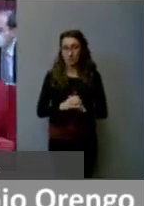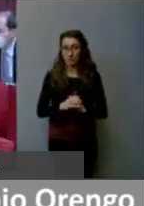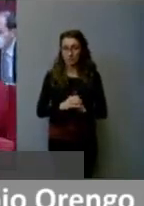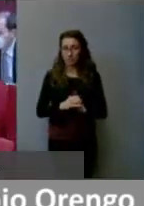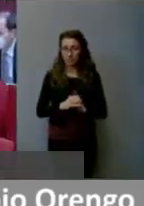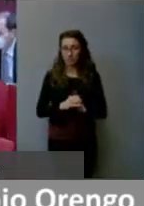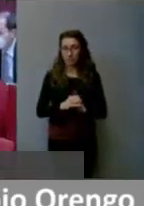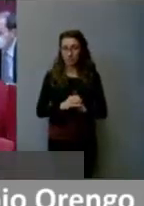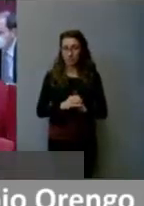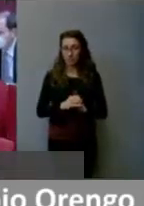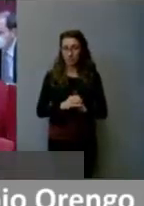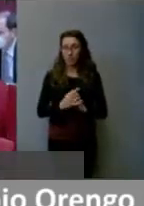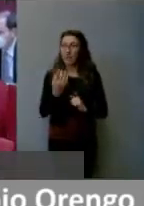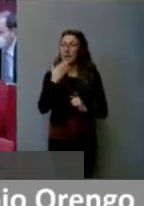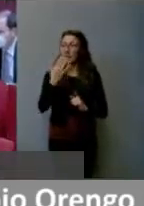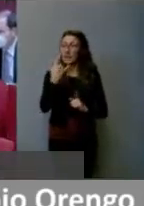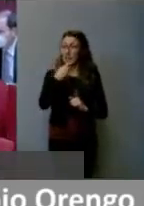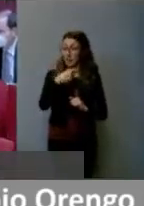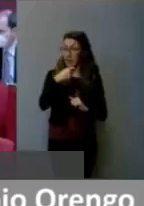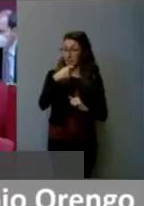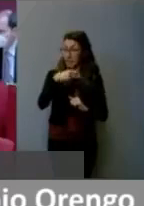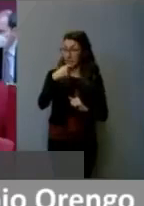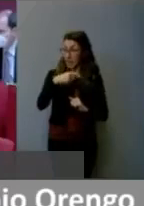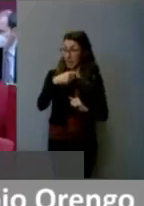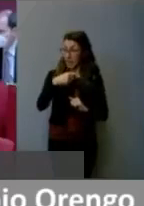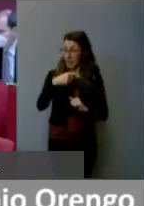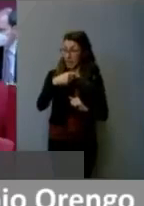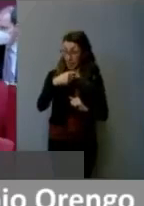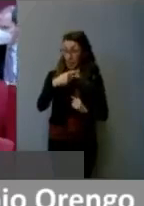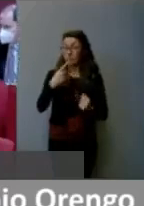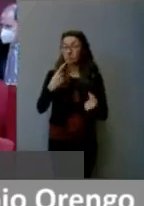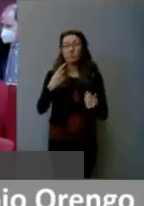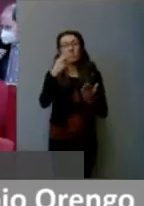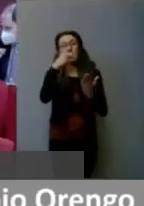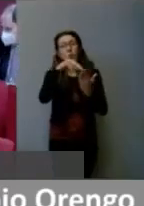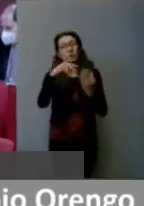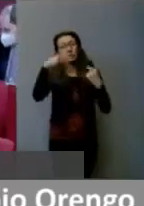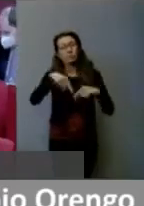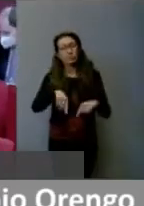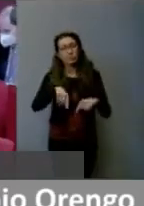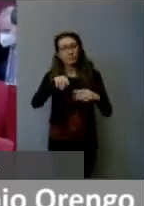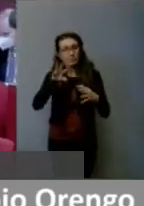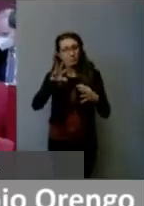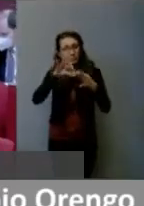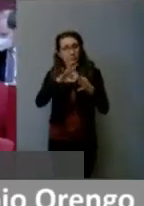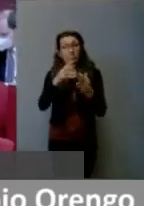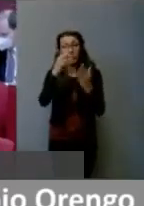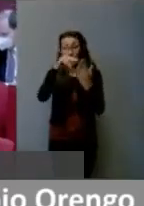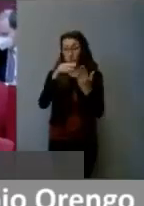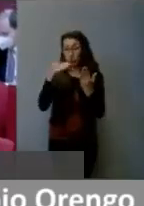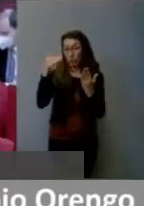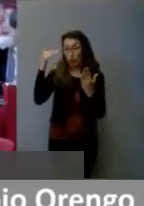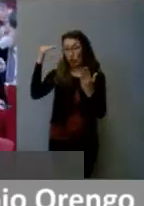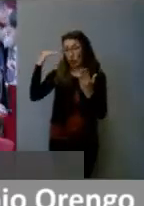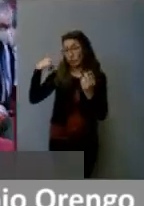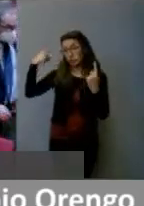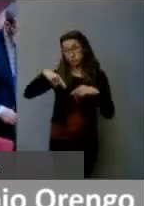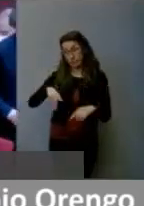Grazie, grazie Presidente. Questa mozione era appunto, riprendeva una serie di mozioni, direi che questa è